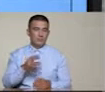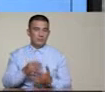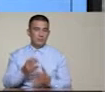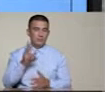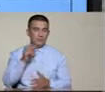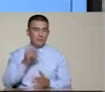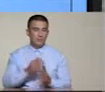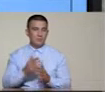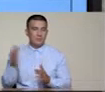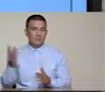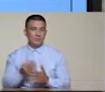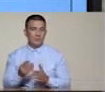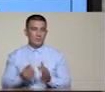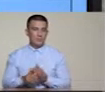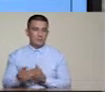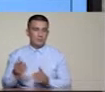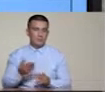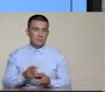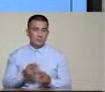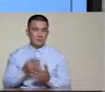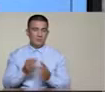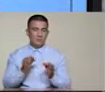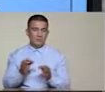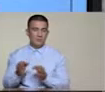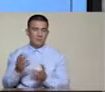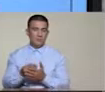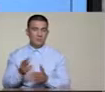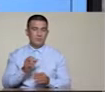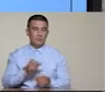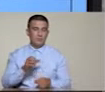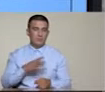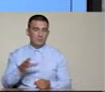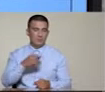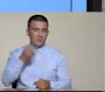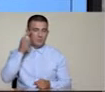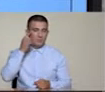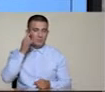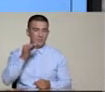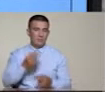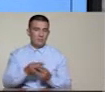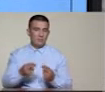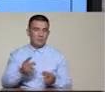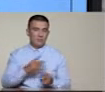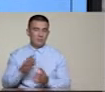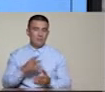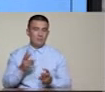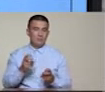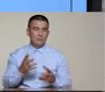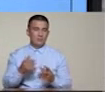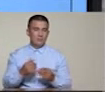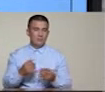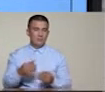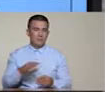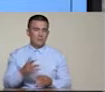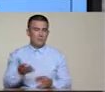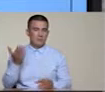mavjud. Va ularni to'g'ri biz tasavvur qila olishimizni va bundan nechinchidir yil